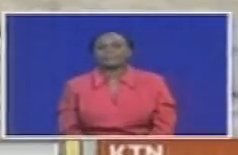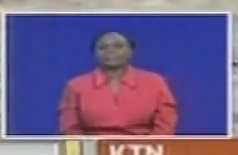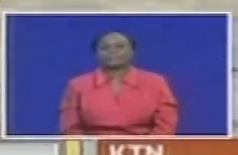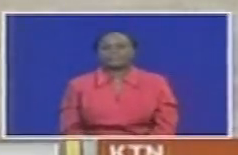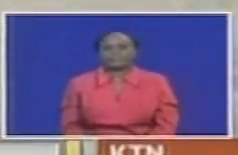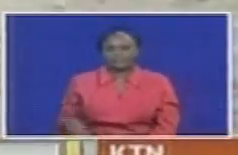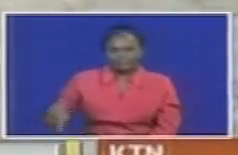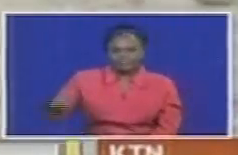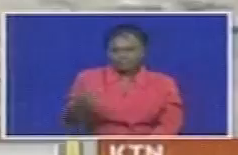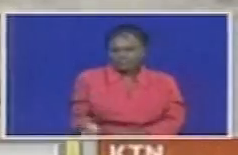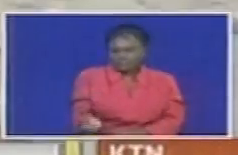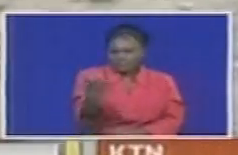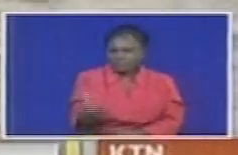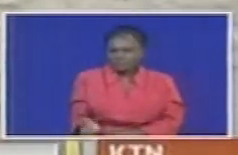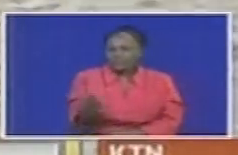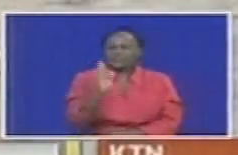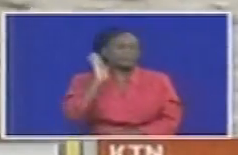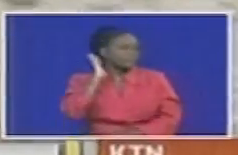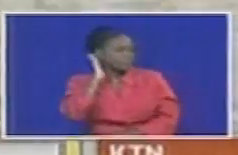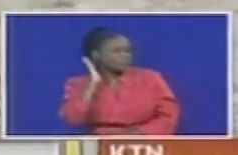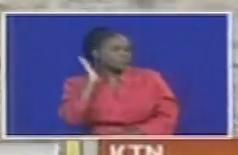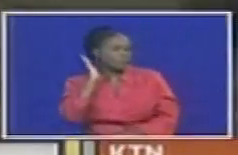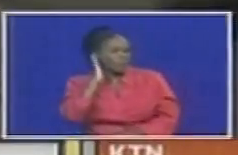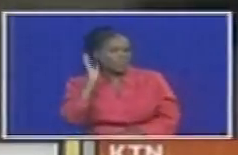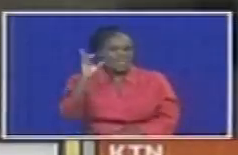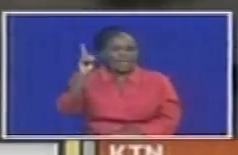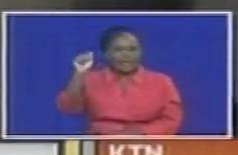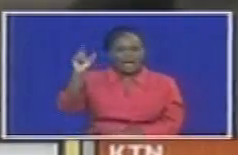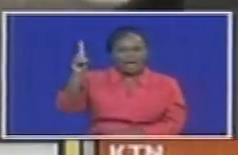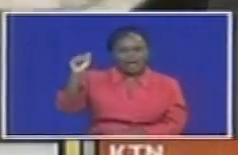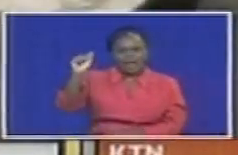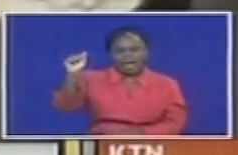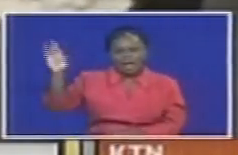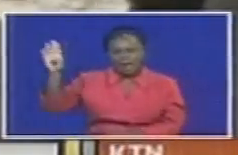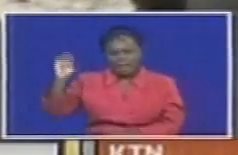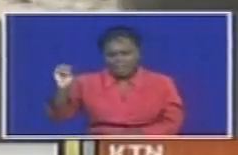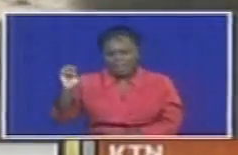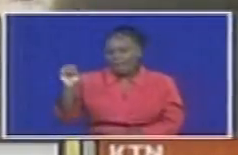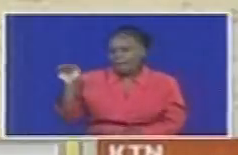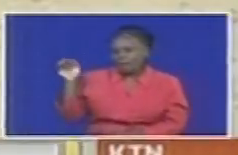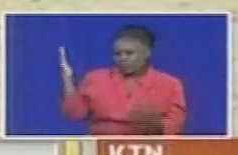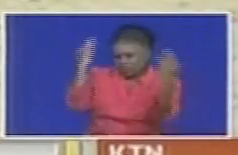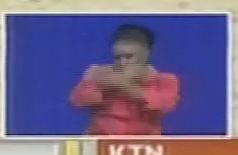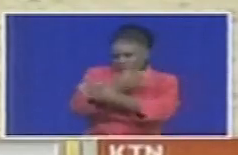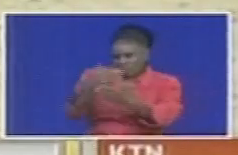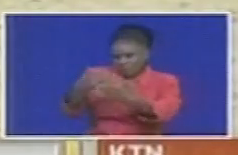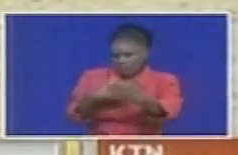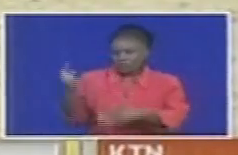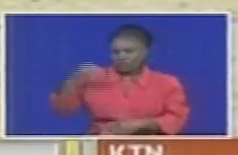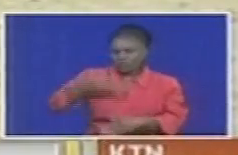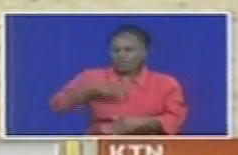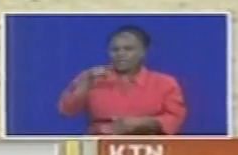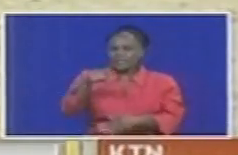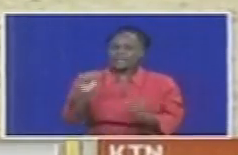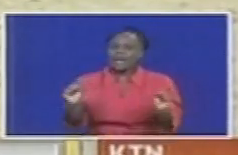Misururu ya milipuko ilisikika katika kambi ya wakimbizi ya Dadaab usiku wa kuamkia leo. Ni mlipuko